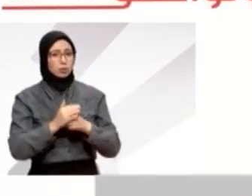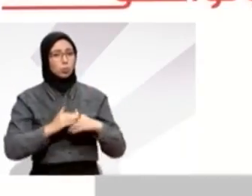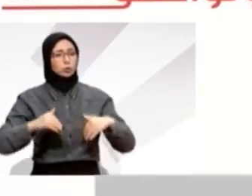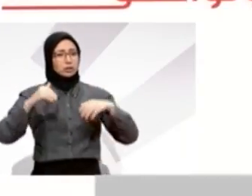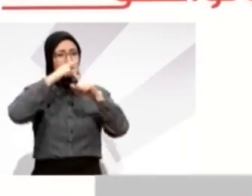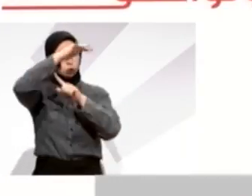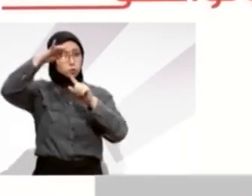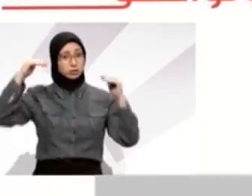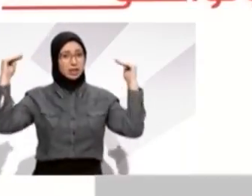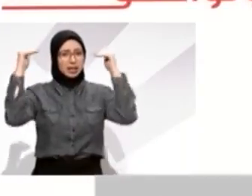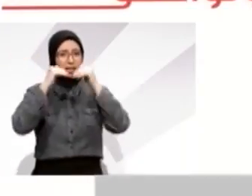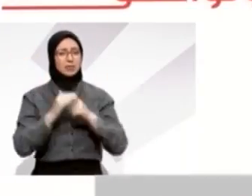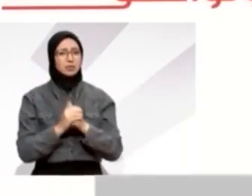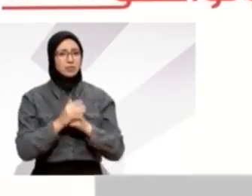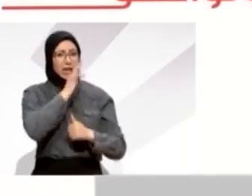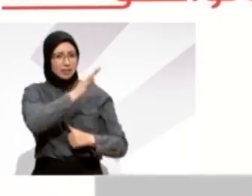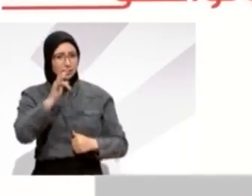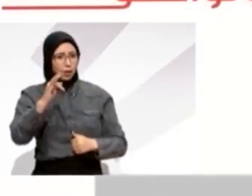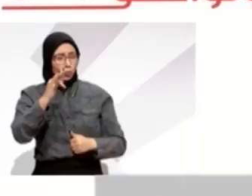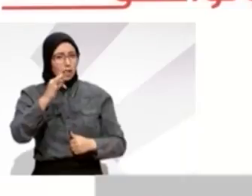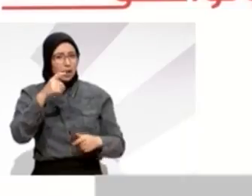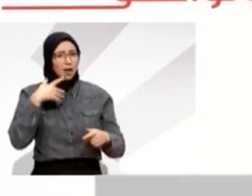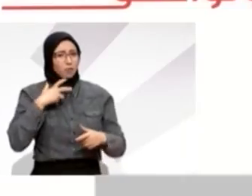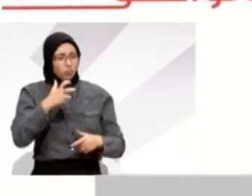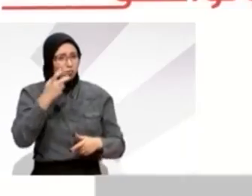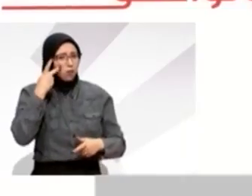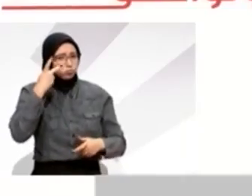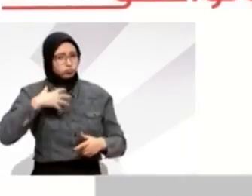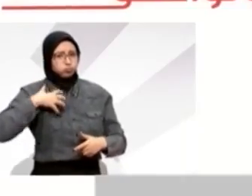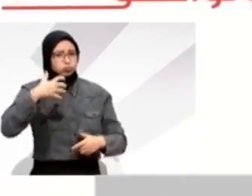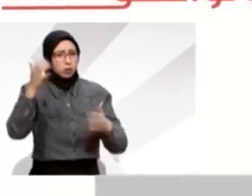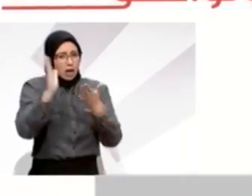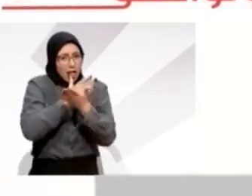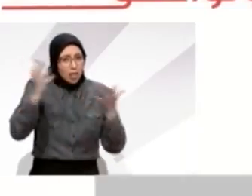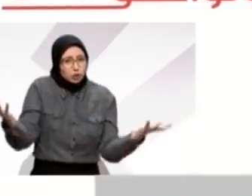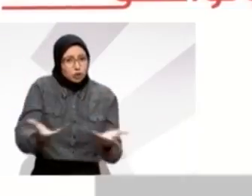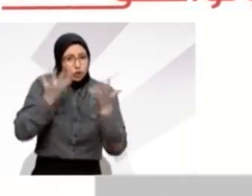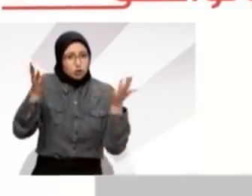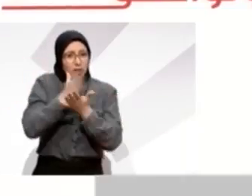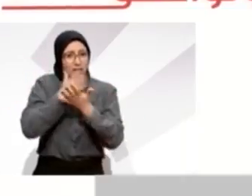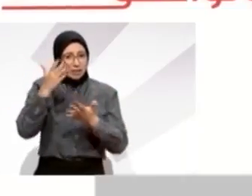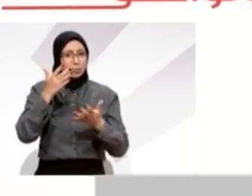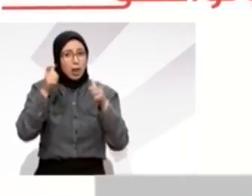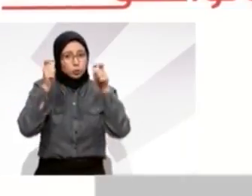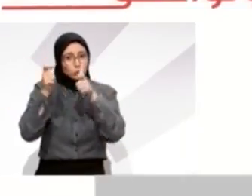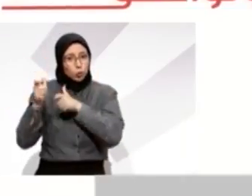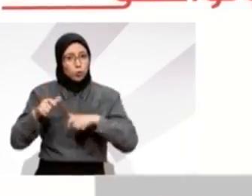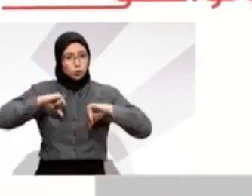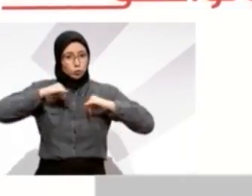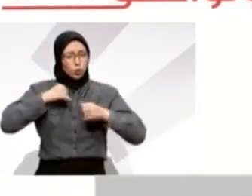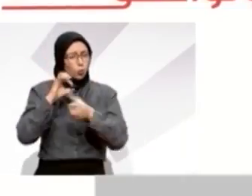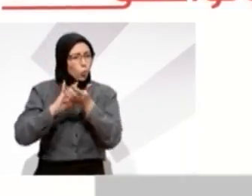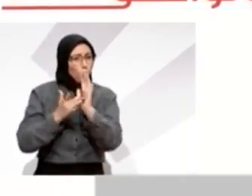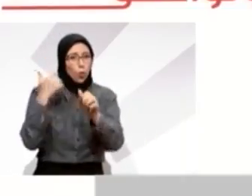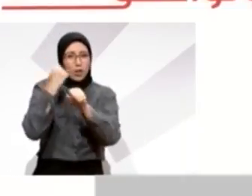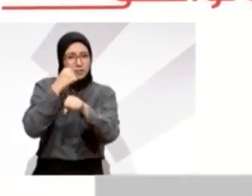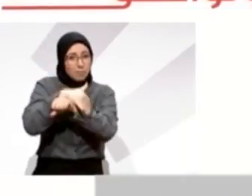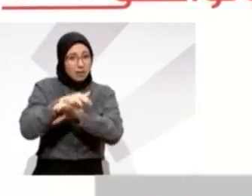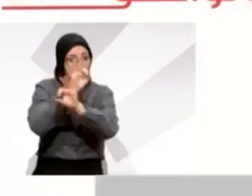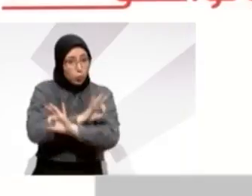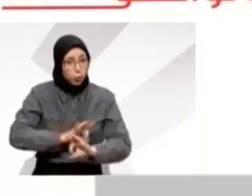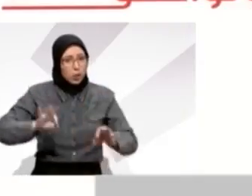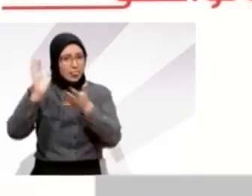رؤيتي وين القديمه ترجع الاستثمار وتخلق فرص التشغيل شبابه هيك عليه يهتم ب